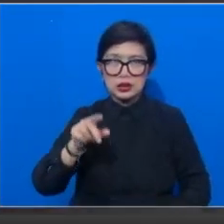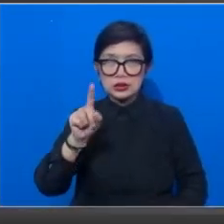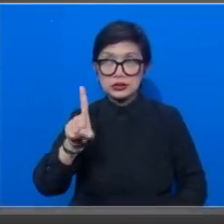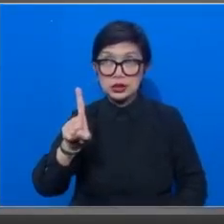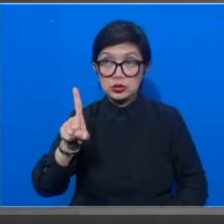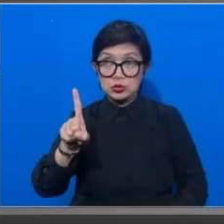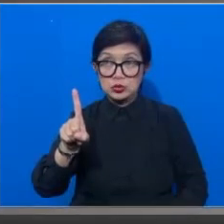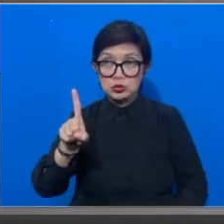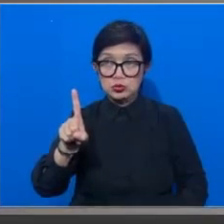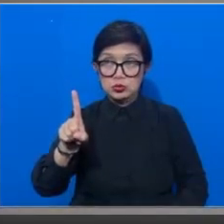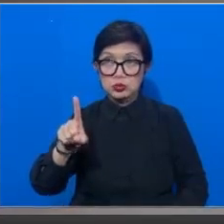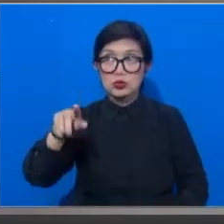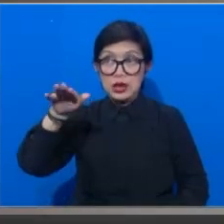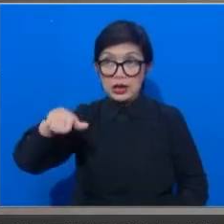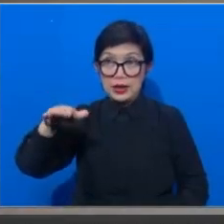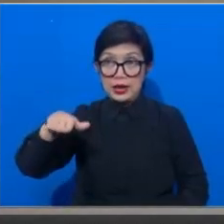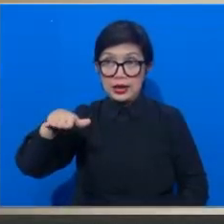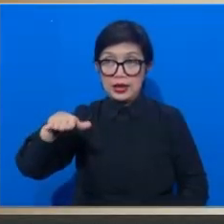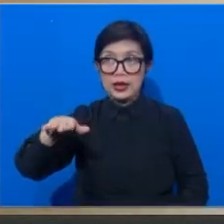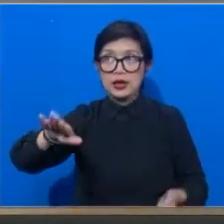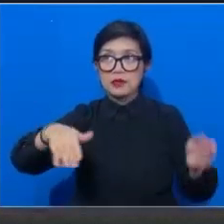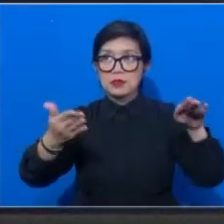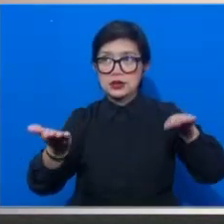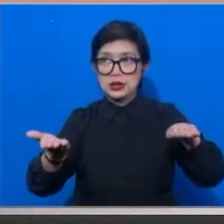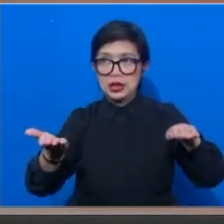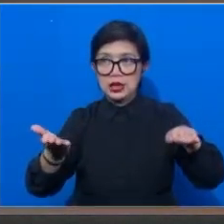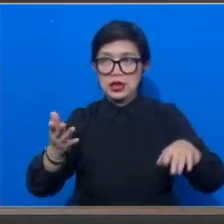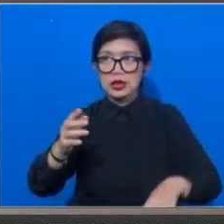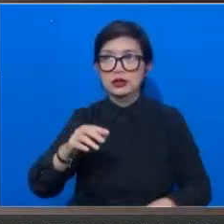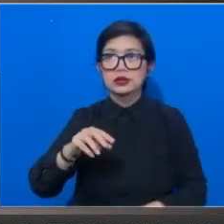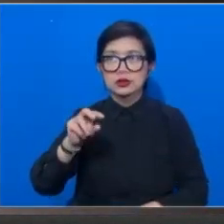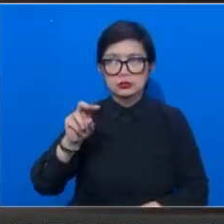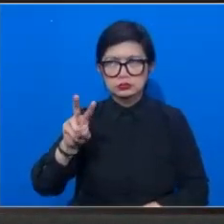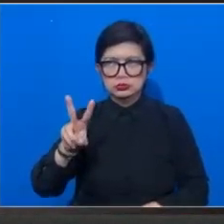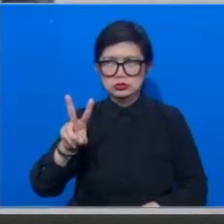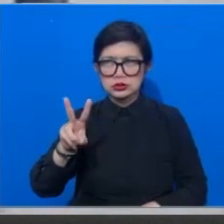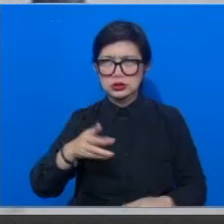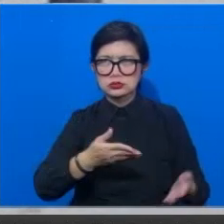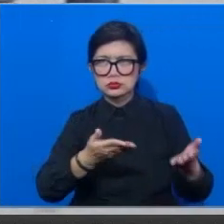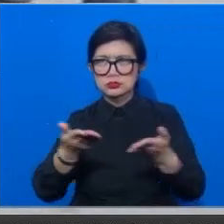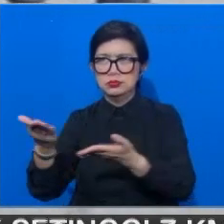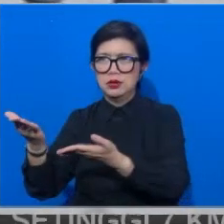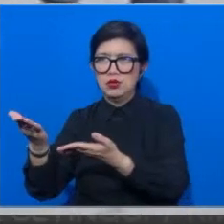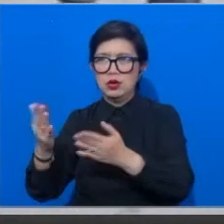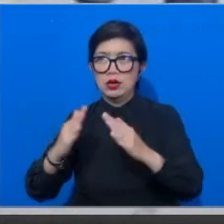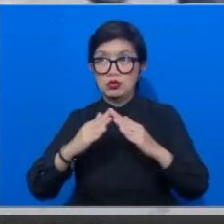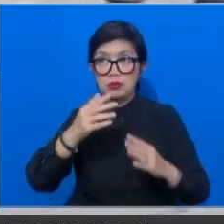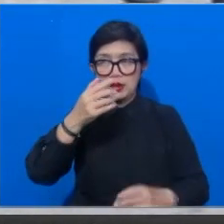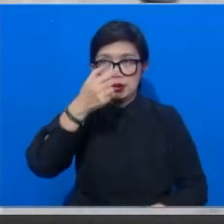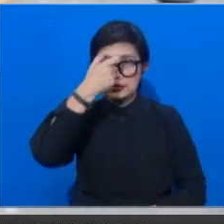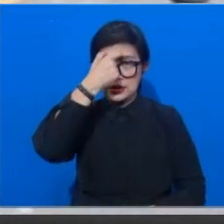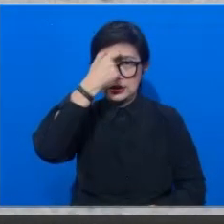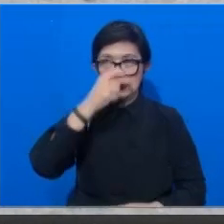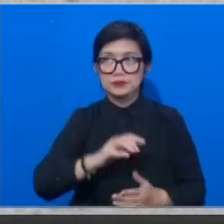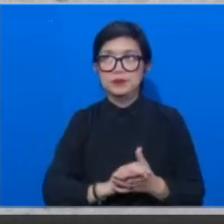FE meninggal dunia, sementara 2 lainnya kritis dan dilarikan ke RSUD Sinjai. Kasat Lantas Polres Sinjai